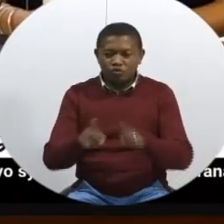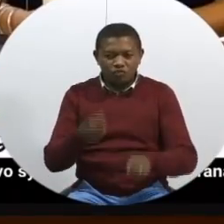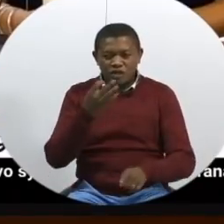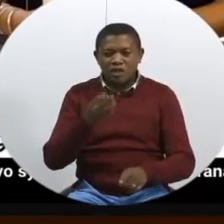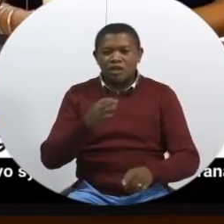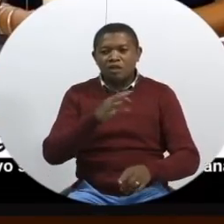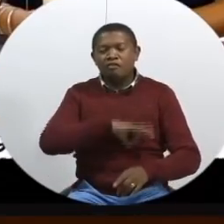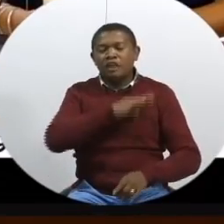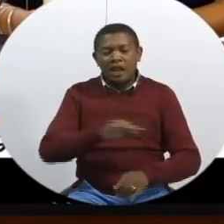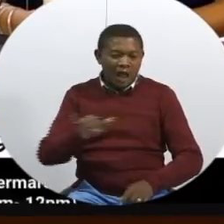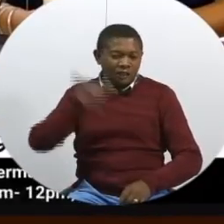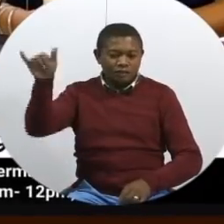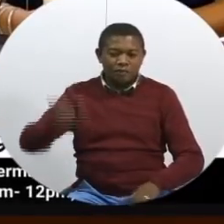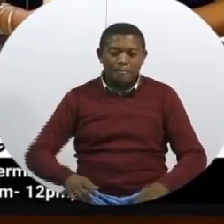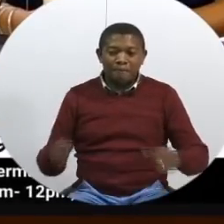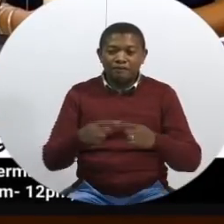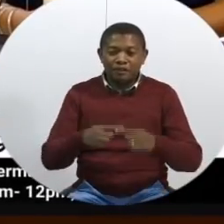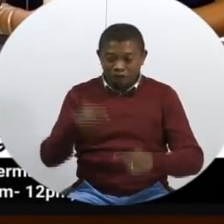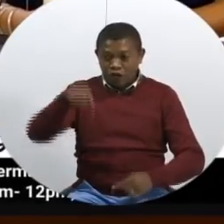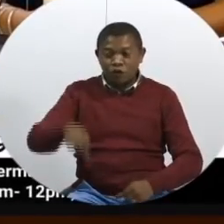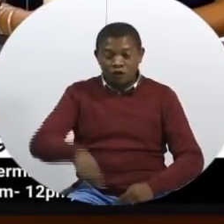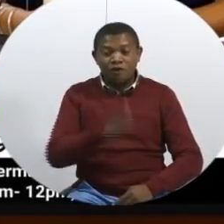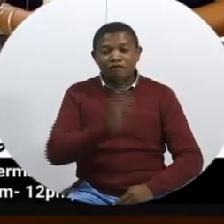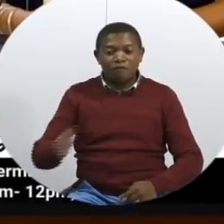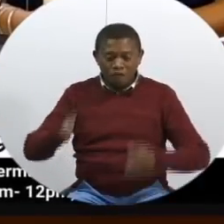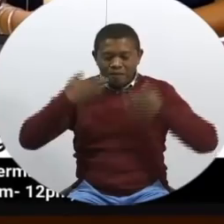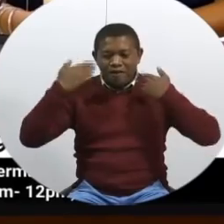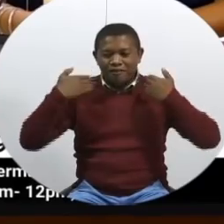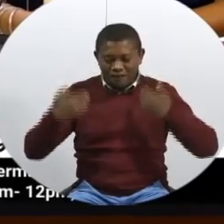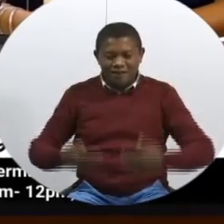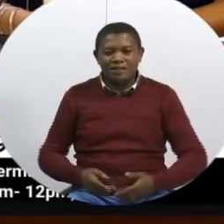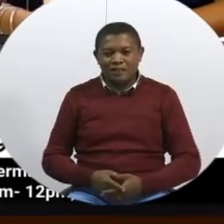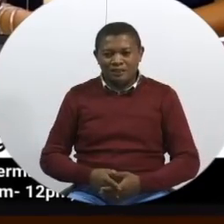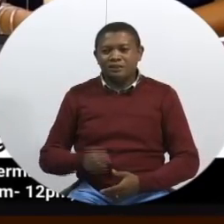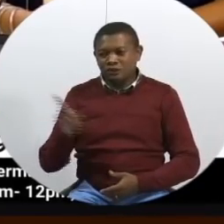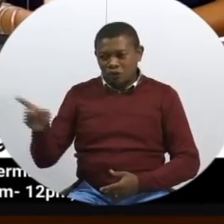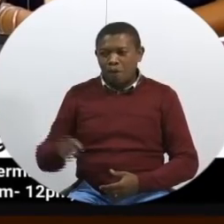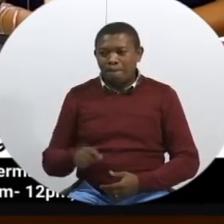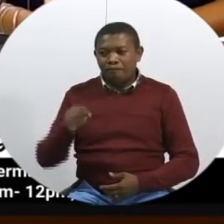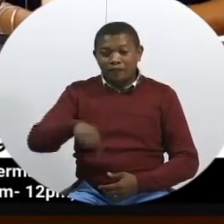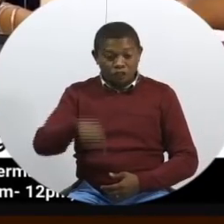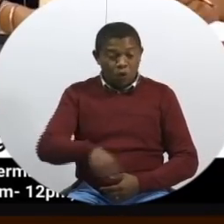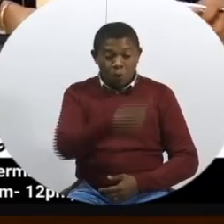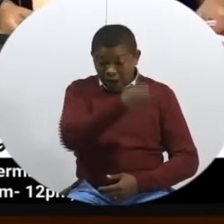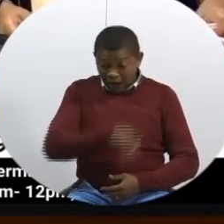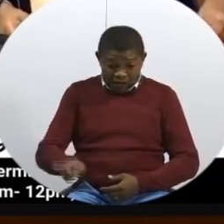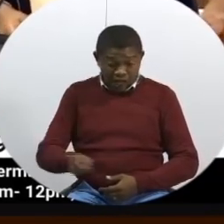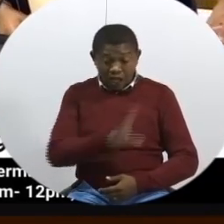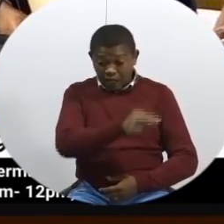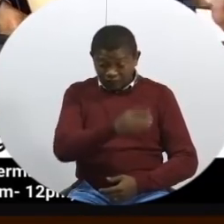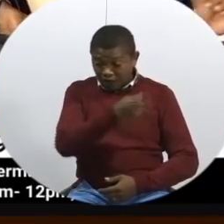mpiraitanindrazana taminy. Ary androany moa ny zavatra vaovao mahafaly an dia araka ny teneniko anareo teo dia ho tonga zao alina izao